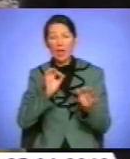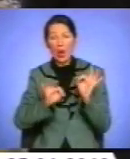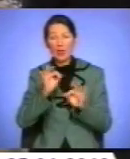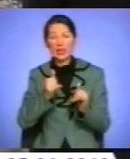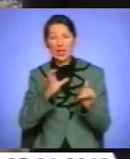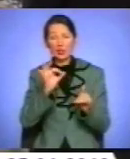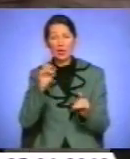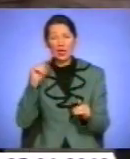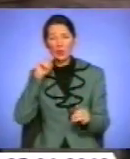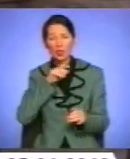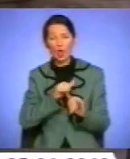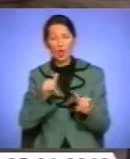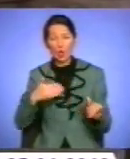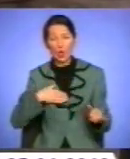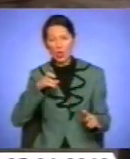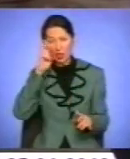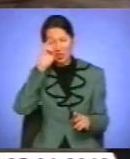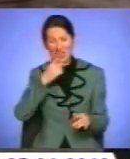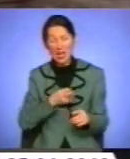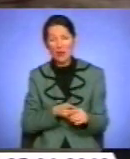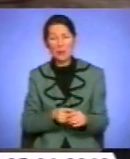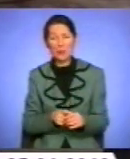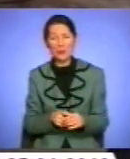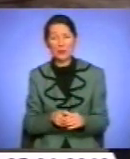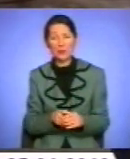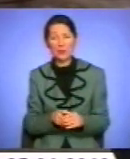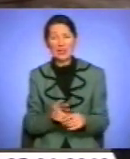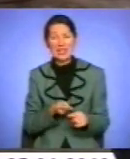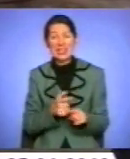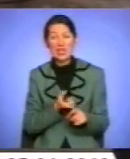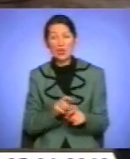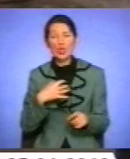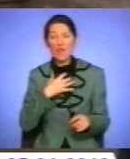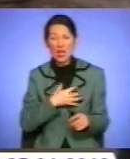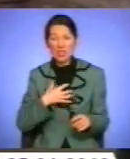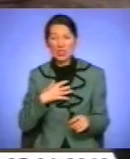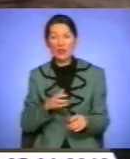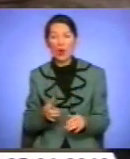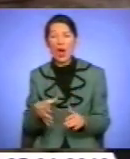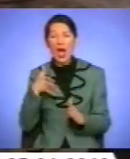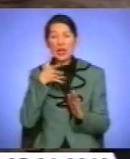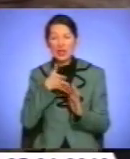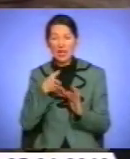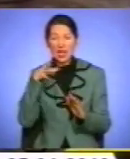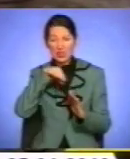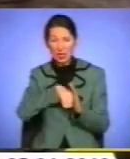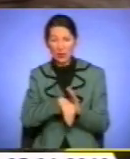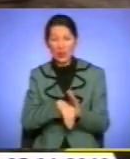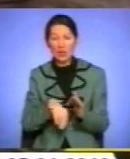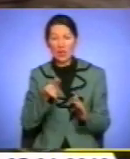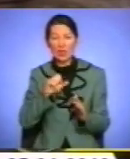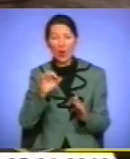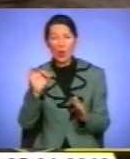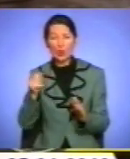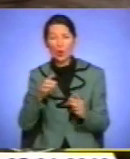нашої держави. Це дуже важливо інтегрувати Україну в Давоську родину, тому що Україна дуже важлива